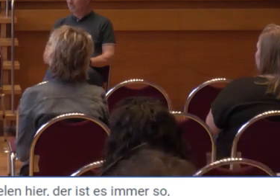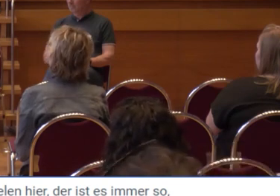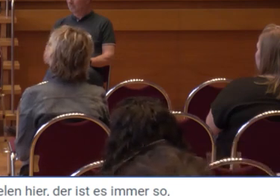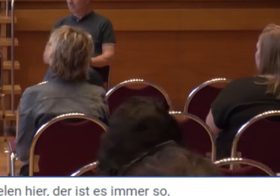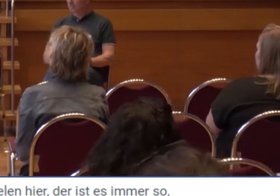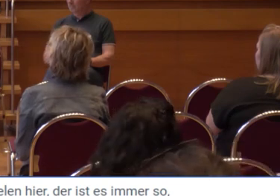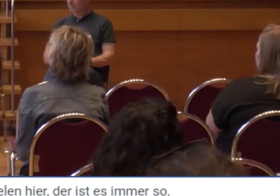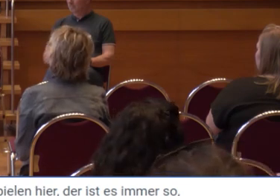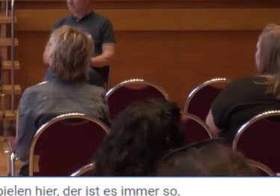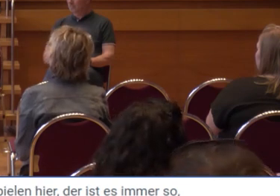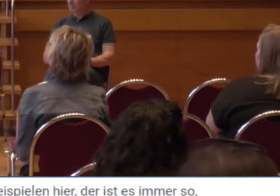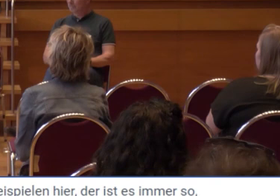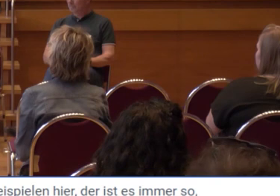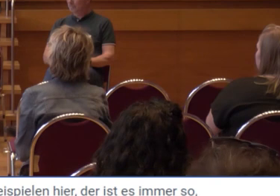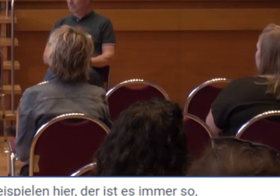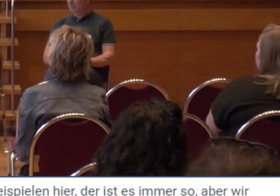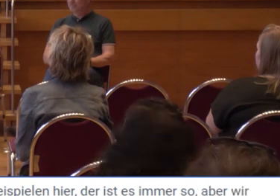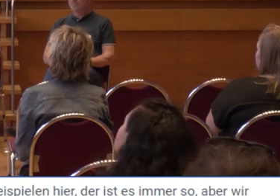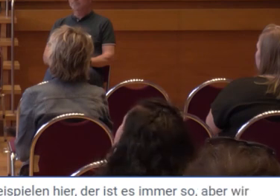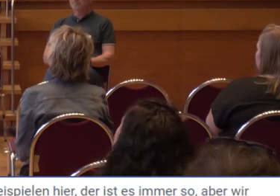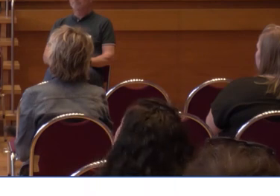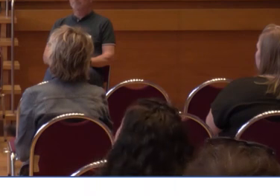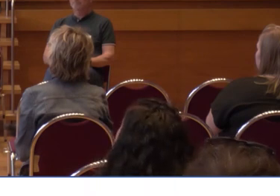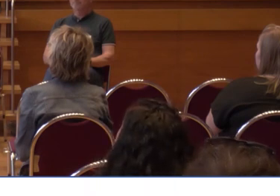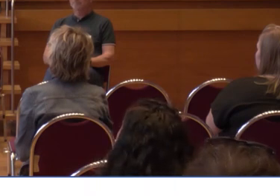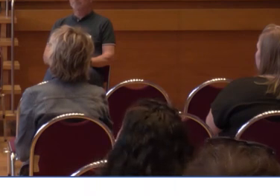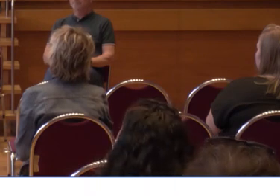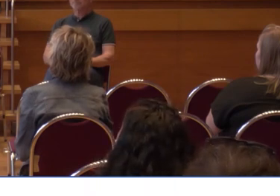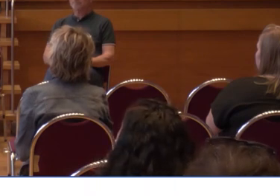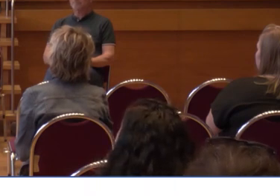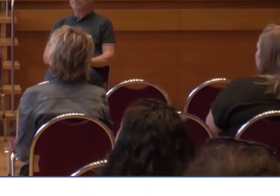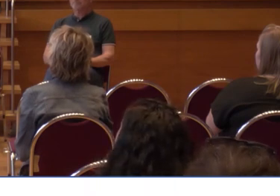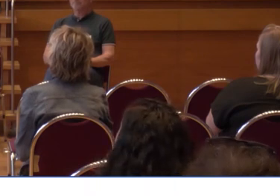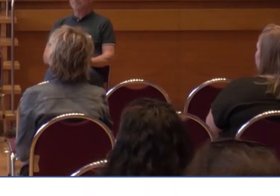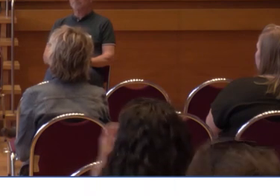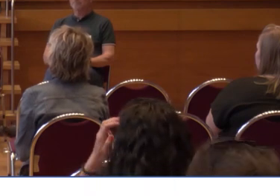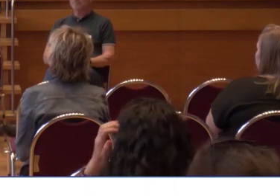müssen damit das gelingt was sie uns gerade gezeigt haben